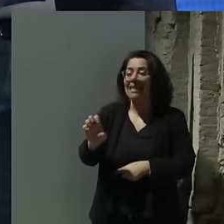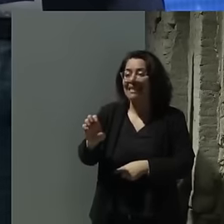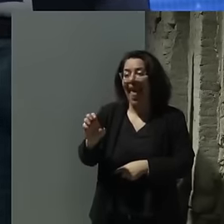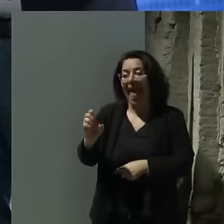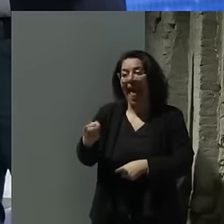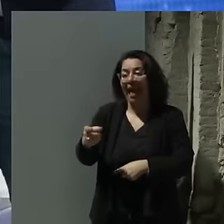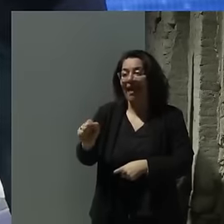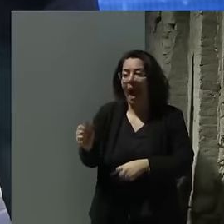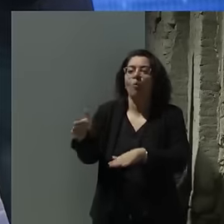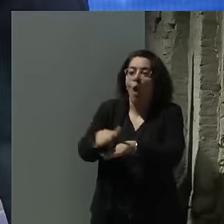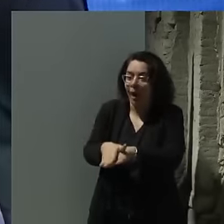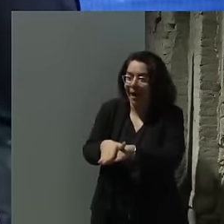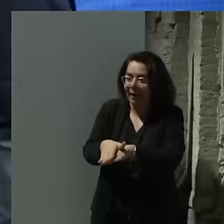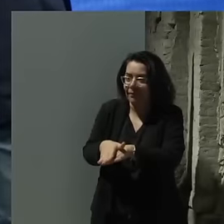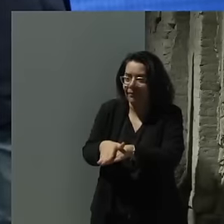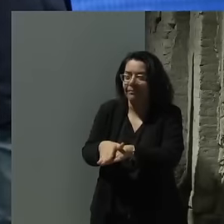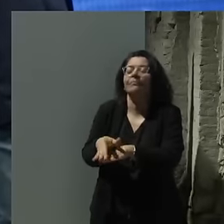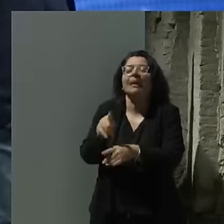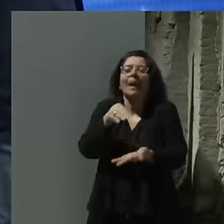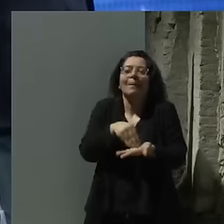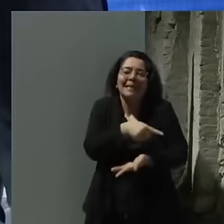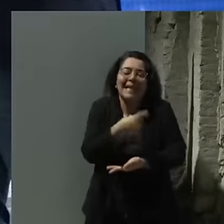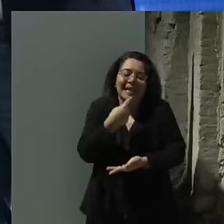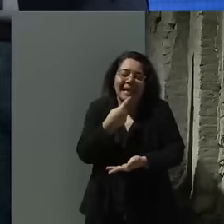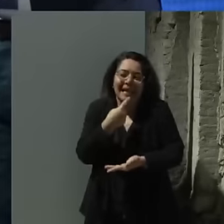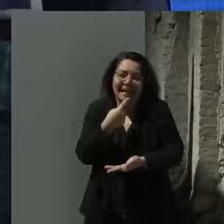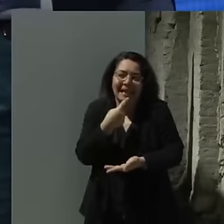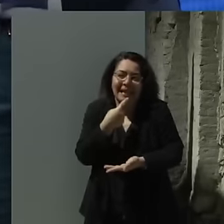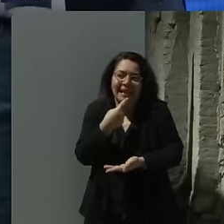il padre di Marcello, che è qui presente, di Giorgio,